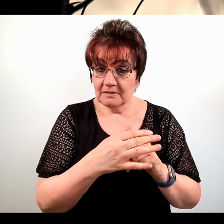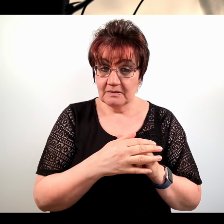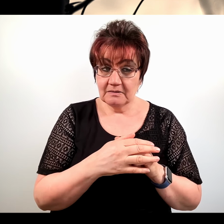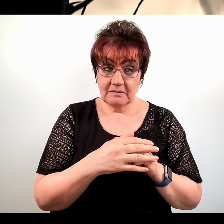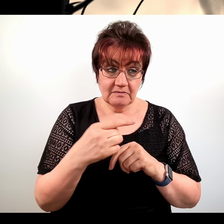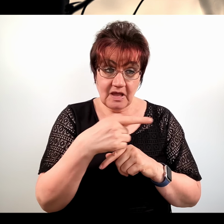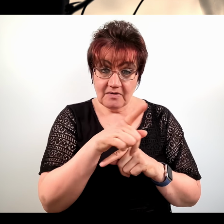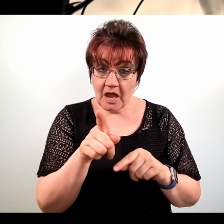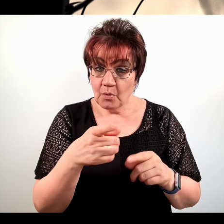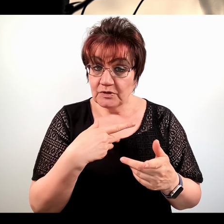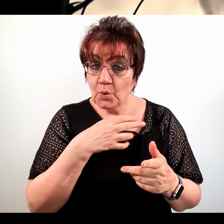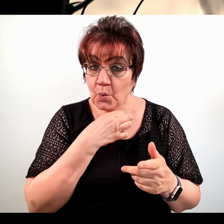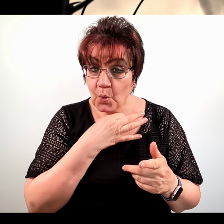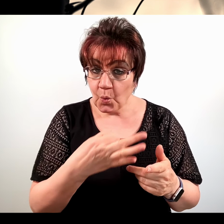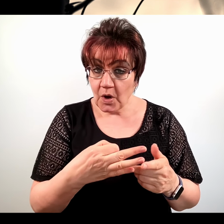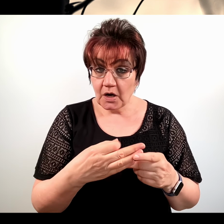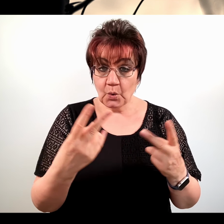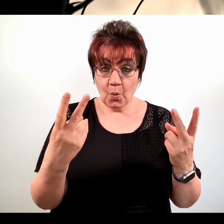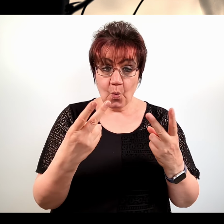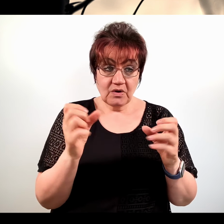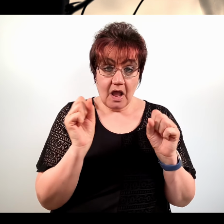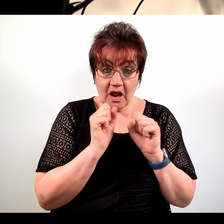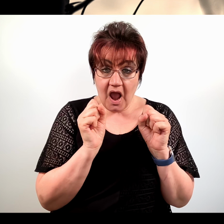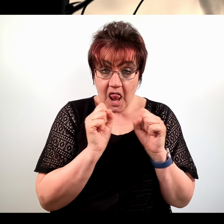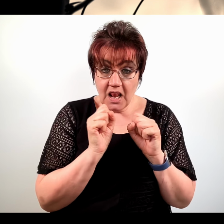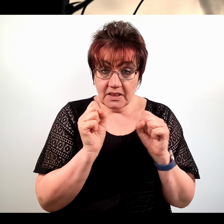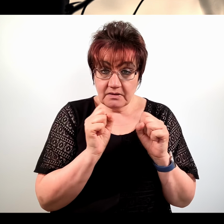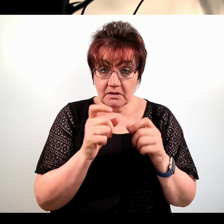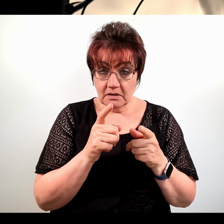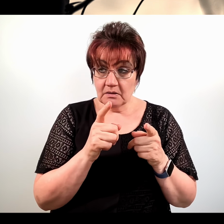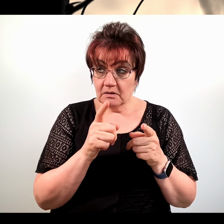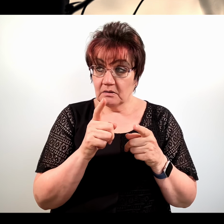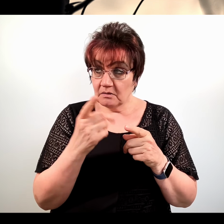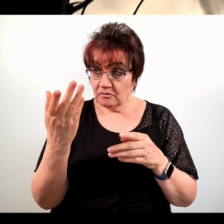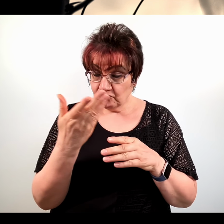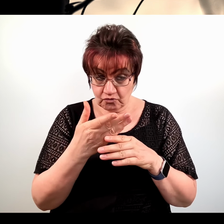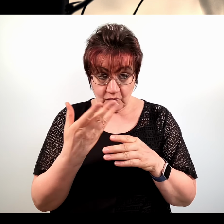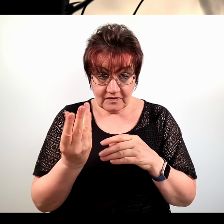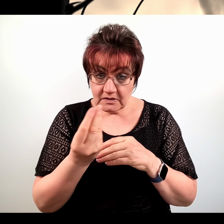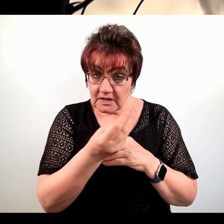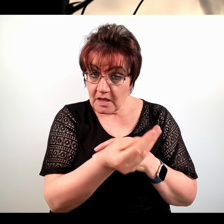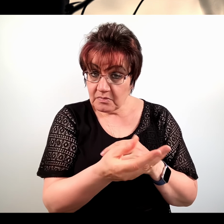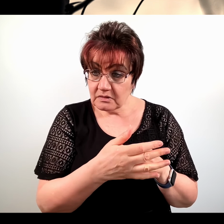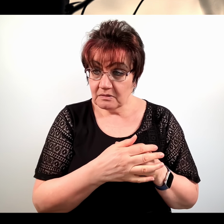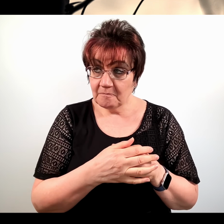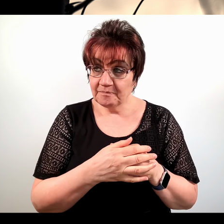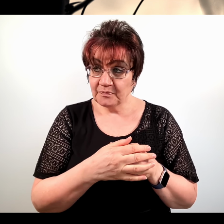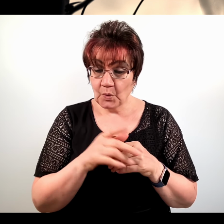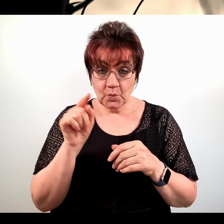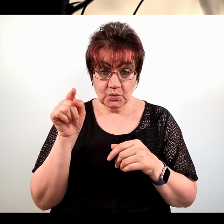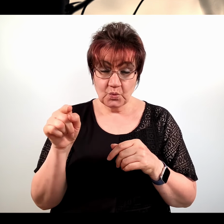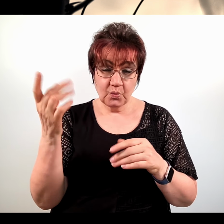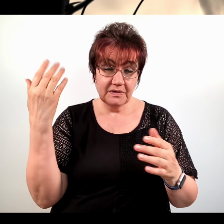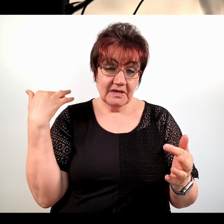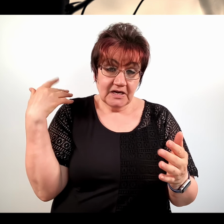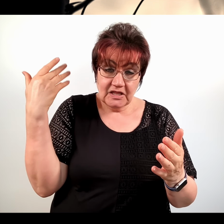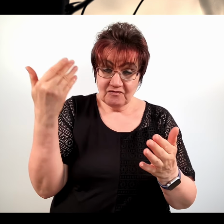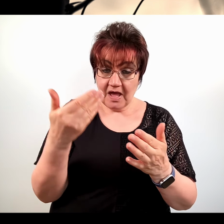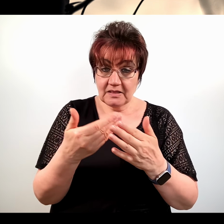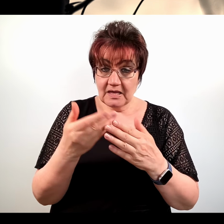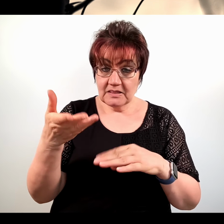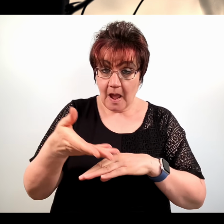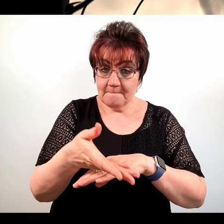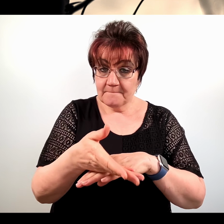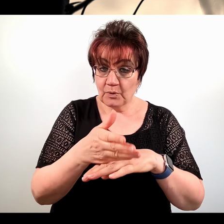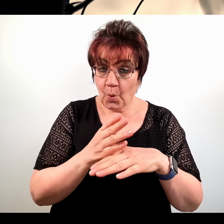die hungern müssen oder vor Kälte frieren müssen? Hast du jemals